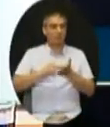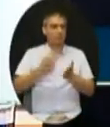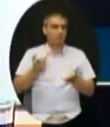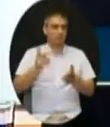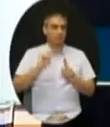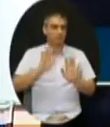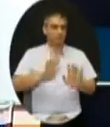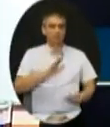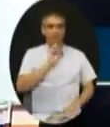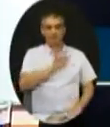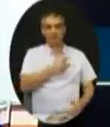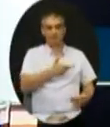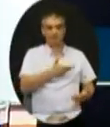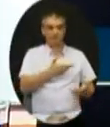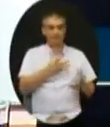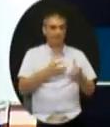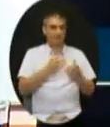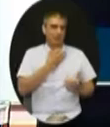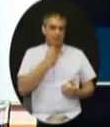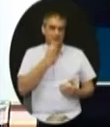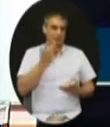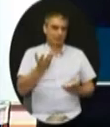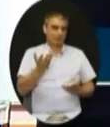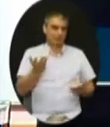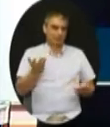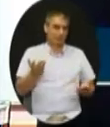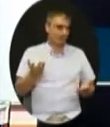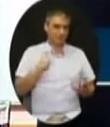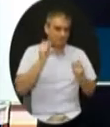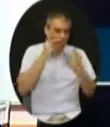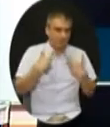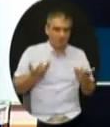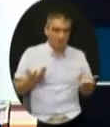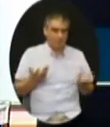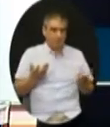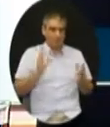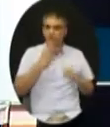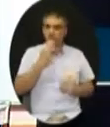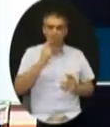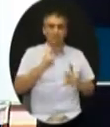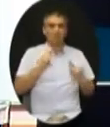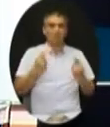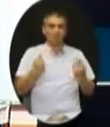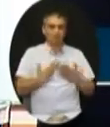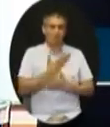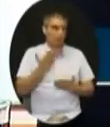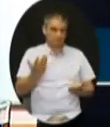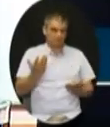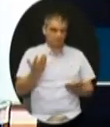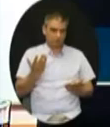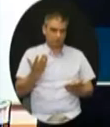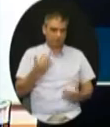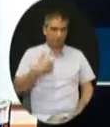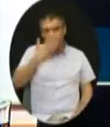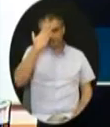ומדיניות אנטישמית כלפי בעצם בני דתם ובני לאומם. זה לא מפתיע אותי שיש יהודים אנטישמיים, זה לא תופעה חדשה גם כן. אבל